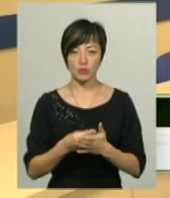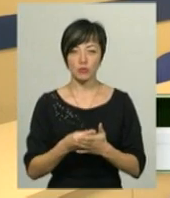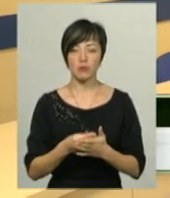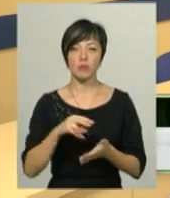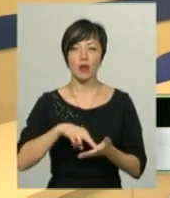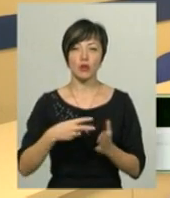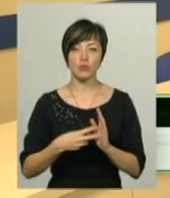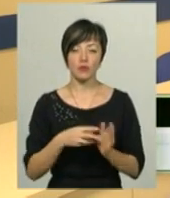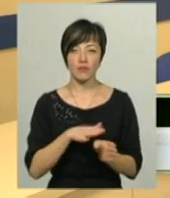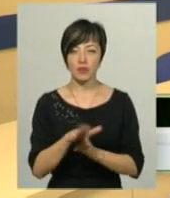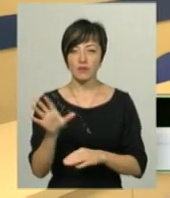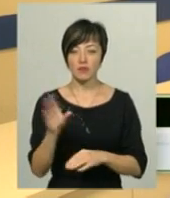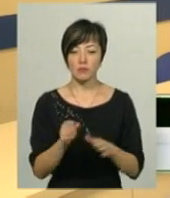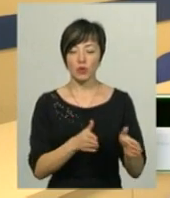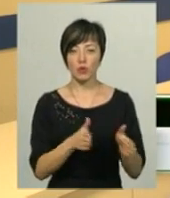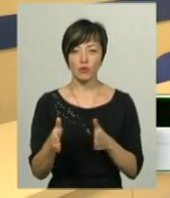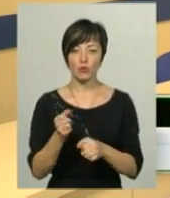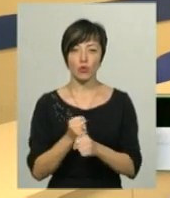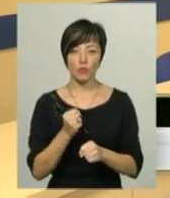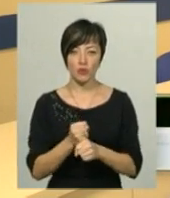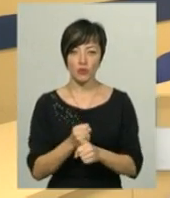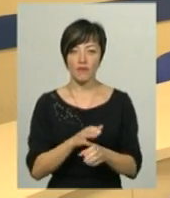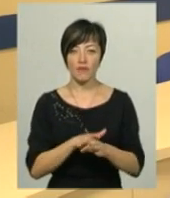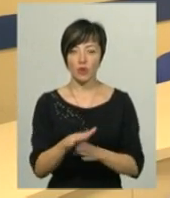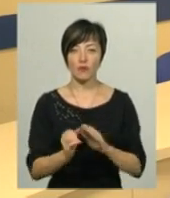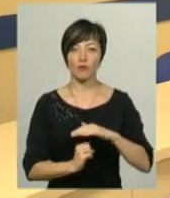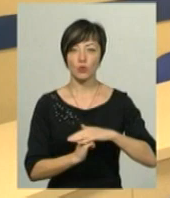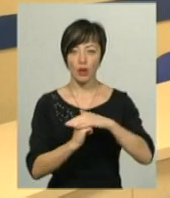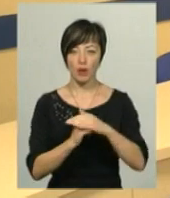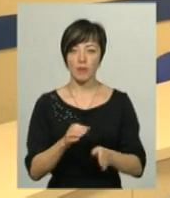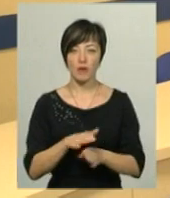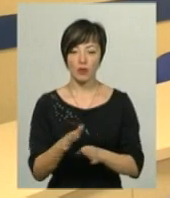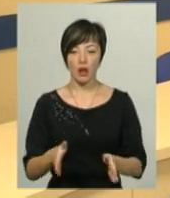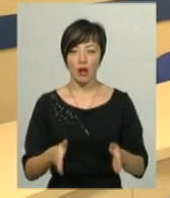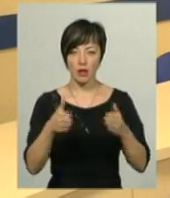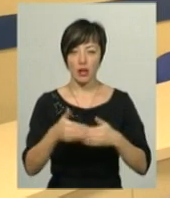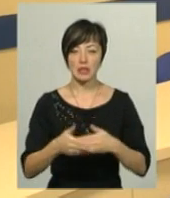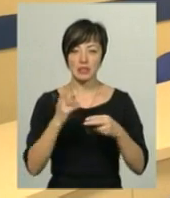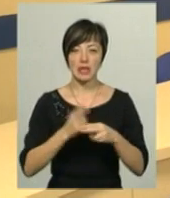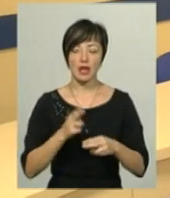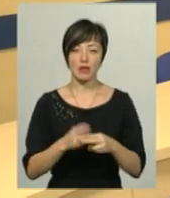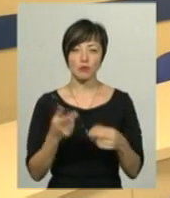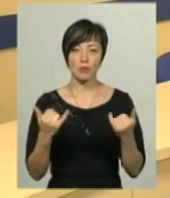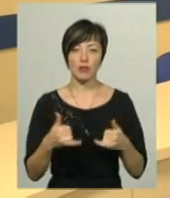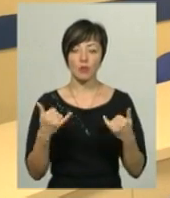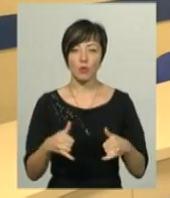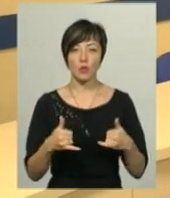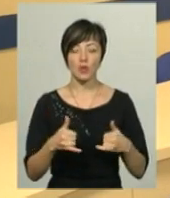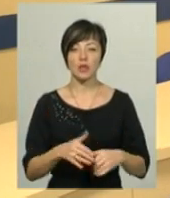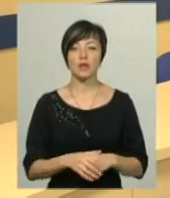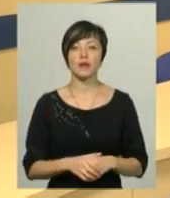ми плануємо виконати всі підготовчі роботи, виконати фундаменти, виконати каркас залізобетонний